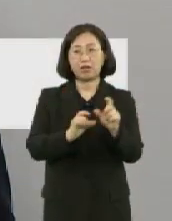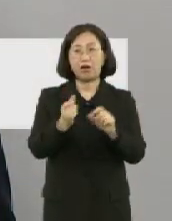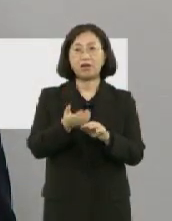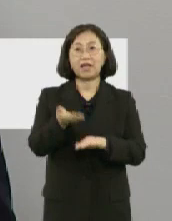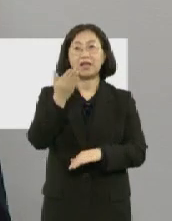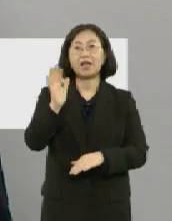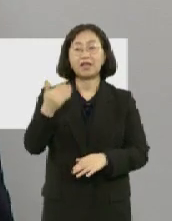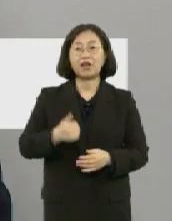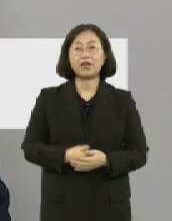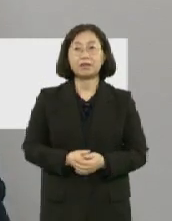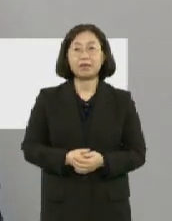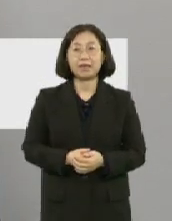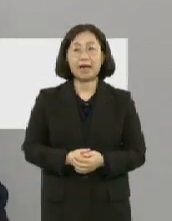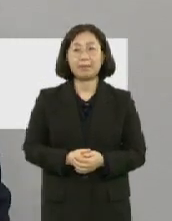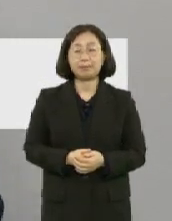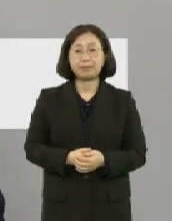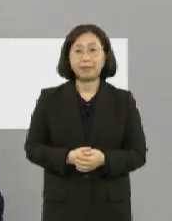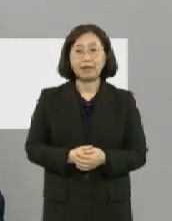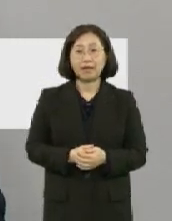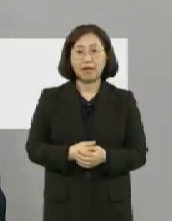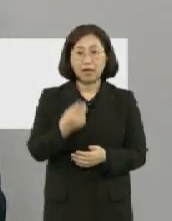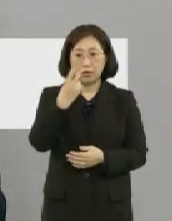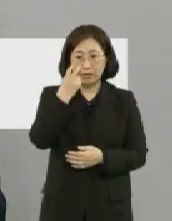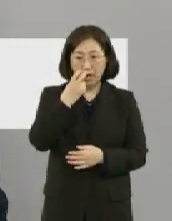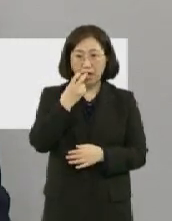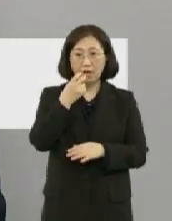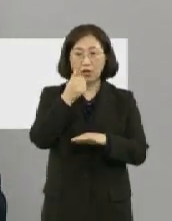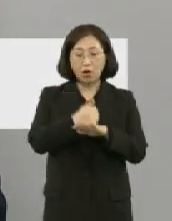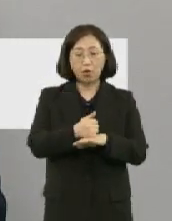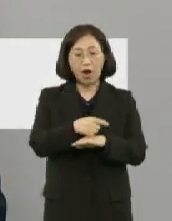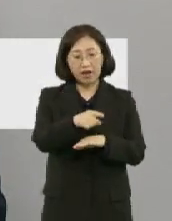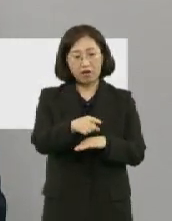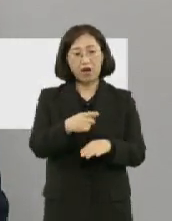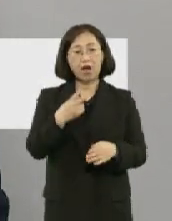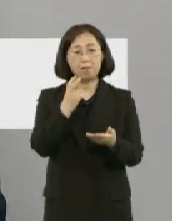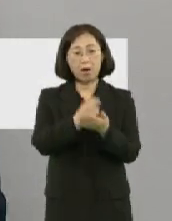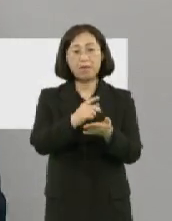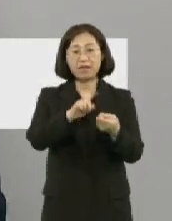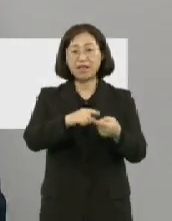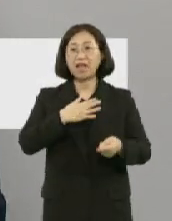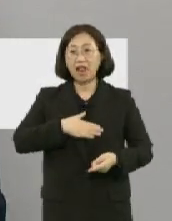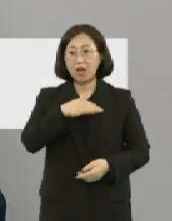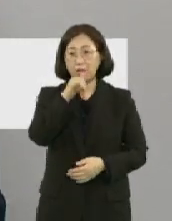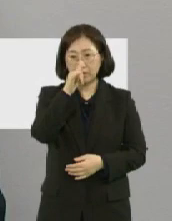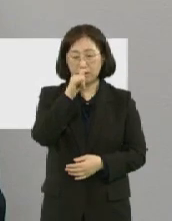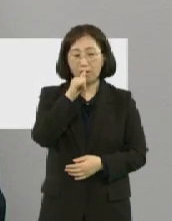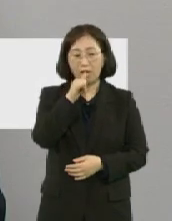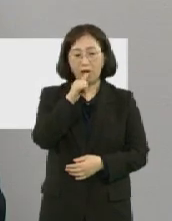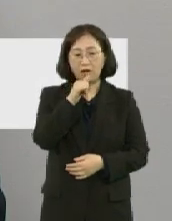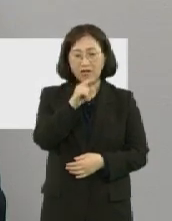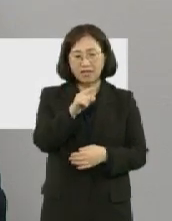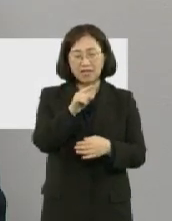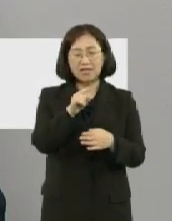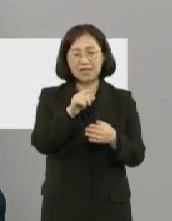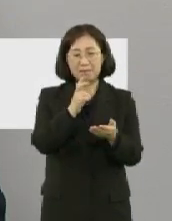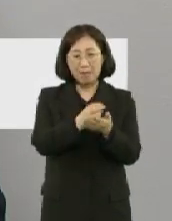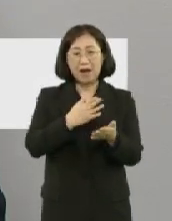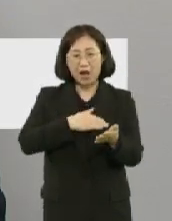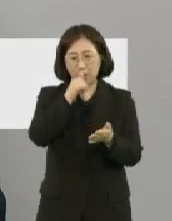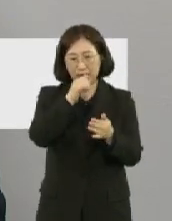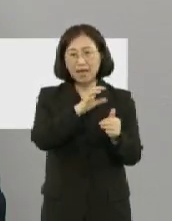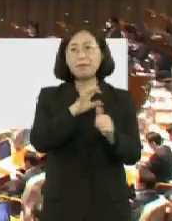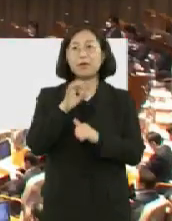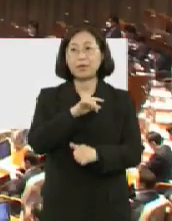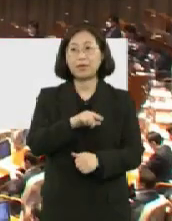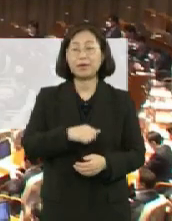검거해가지고 쉽게 조사를 받으면서 확인을 해보니까 이 부분을 알고 있습니다. 알고 있고 이 부분을 악용한 사례가 될